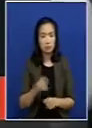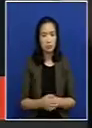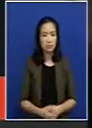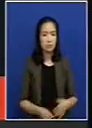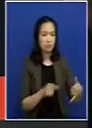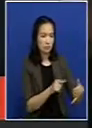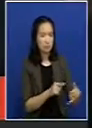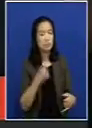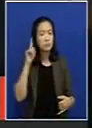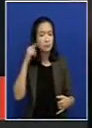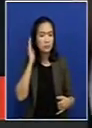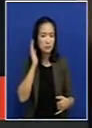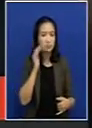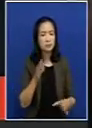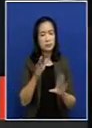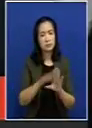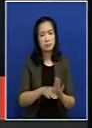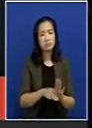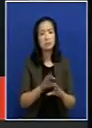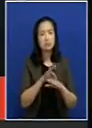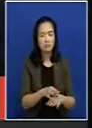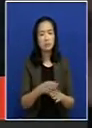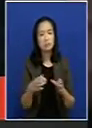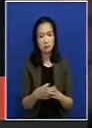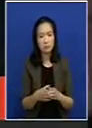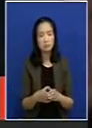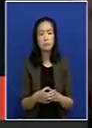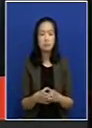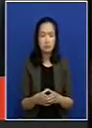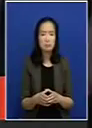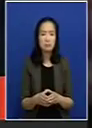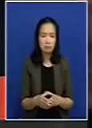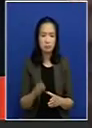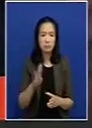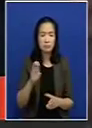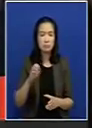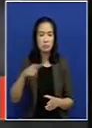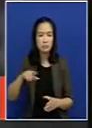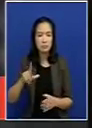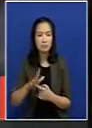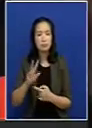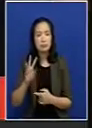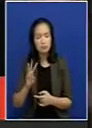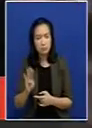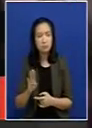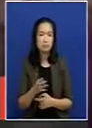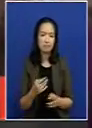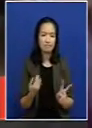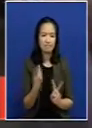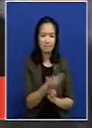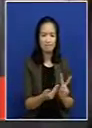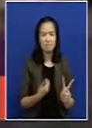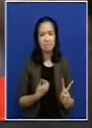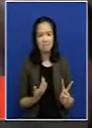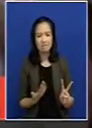โก้รูบิโอและเท็ดครูซผู้สมัครชิงตำแหน่งตัวแทนพรรครีพับลิกันซึ่งมีบิดาเป็นผู้อพยพชาวคิวบาทั้งคู่ไม่ร